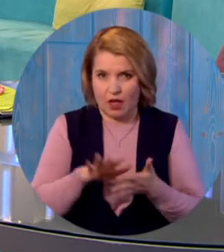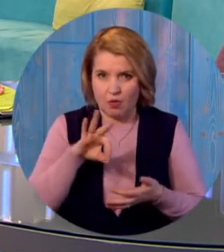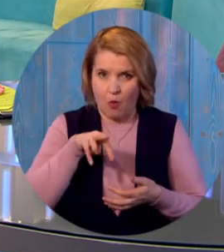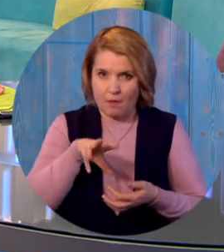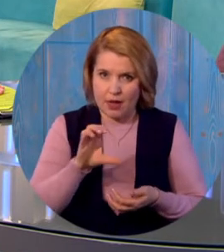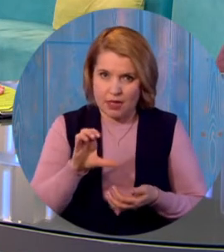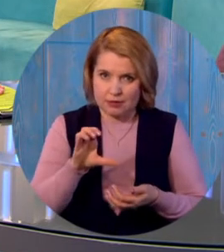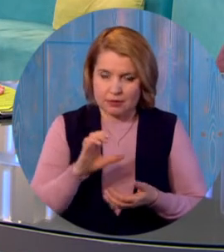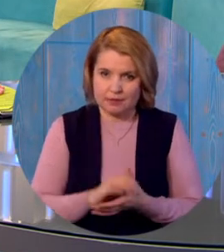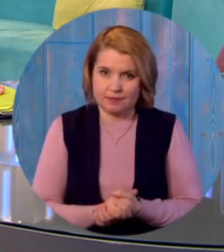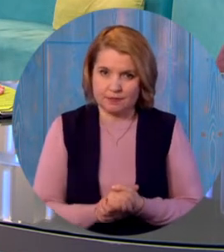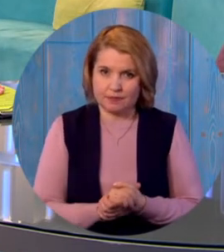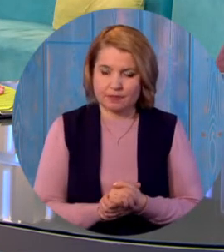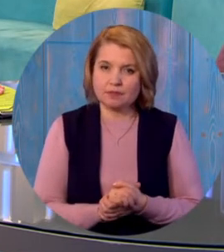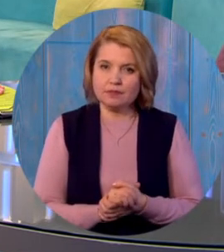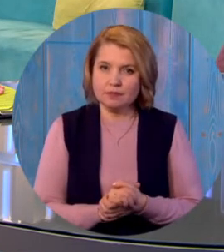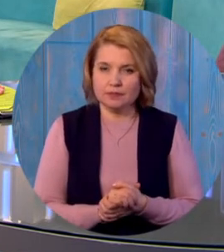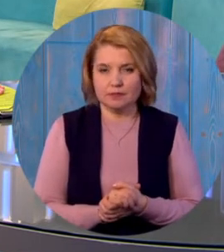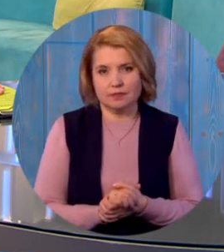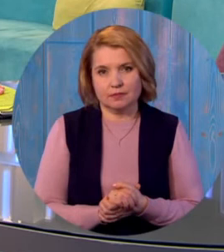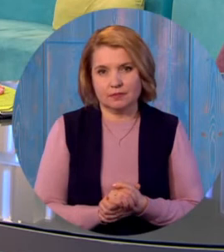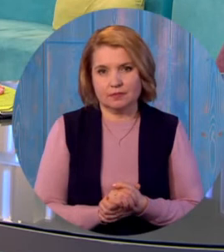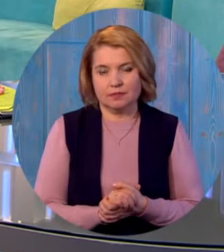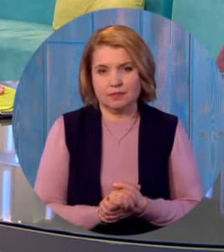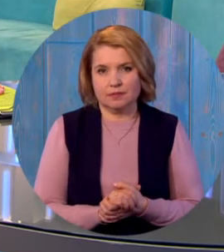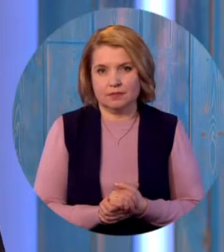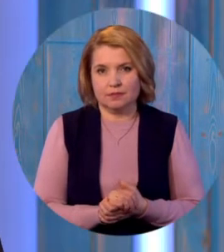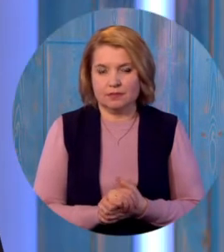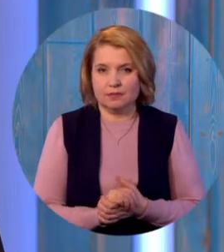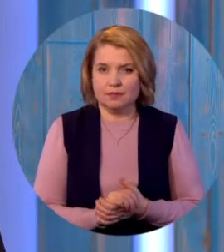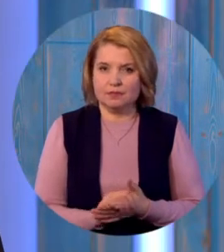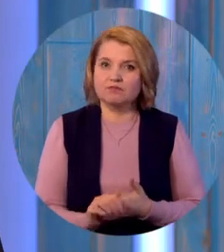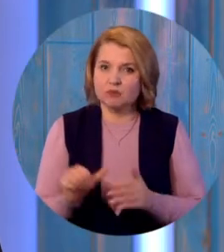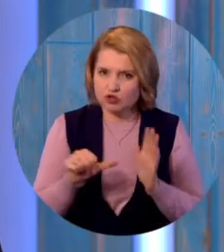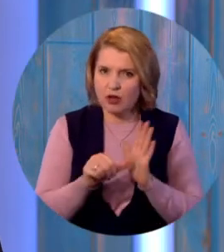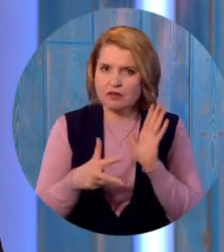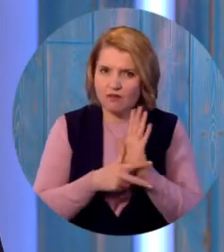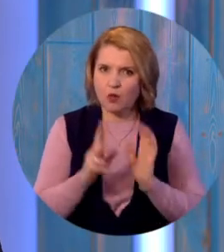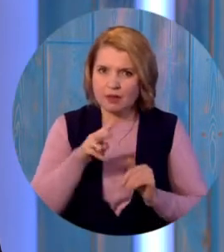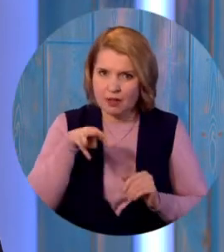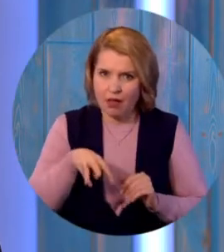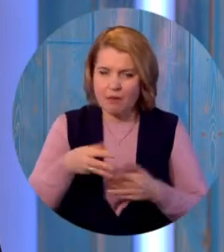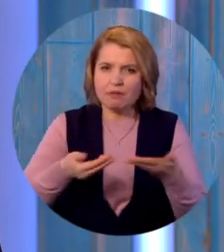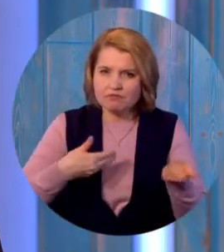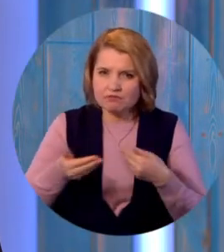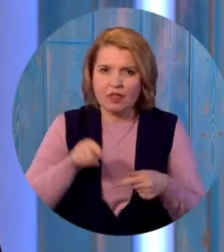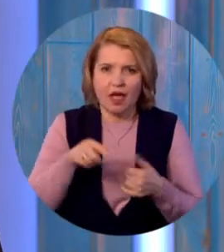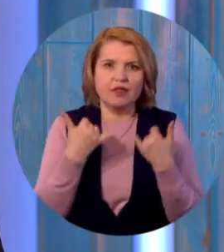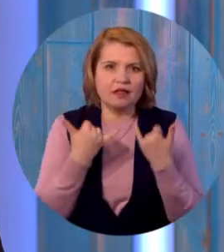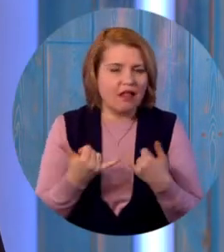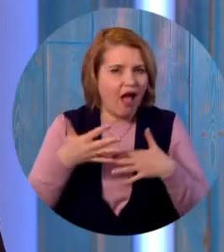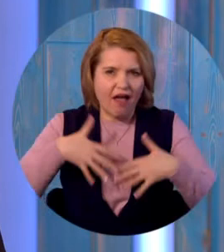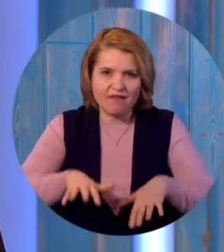Интересный вопрос. Спасибо большое. Ну вот, с одной стороны, ходьба 6-8 километров, вроде не маленькая дистанция. Ну, это хорошо. Для вен вроде бы хорошо, для сосудов